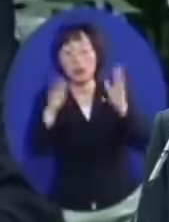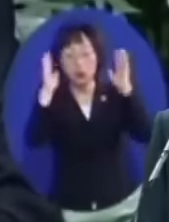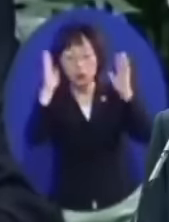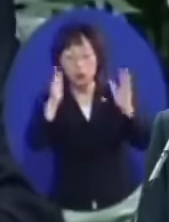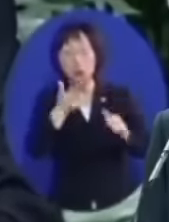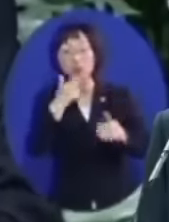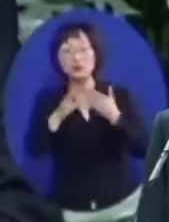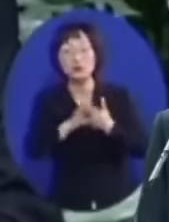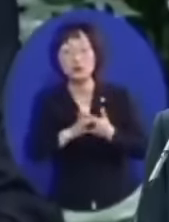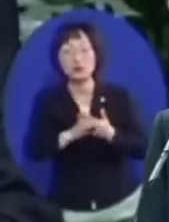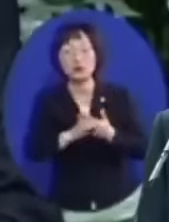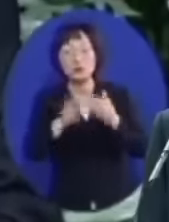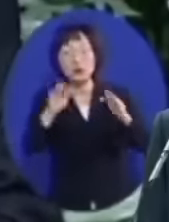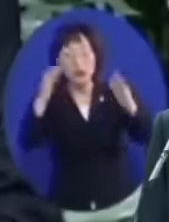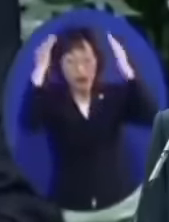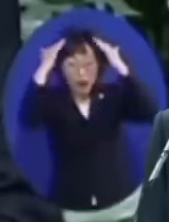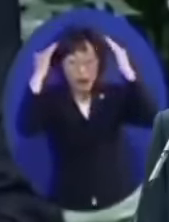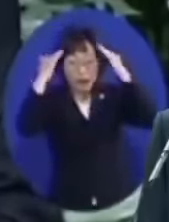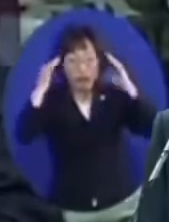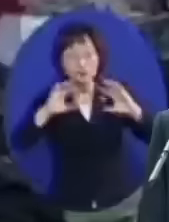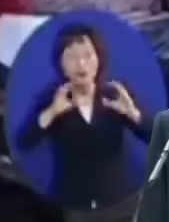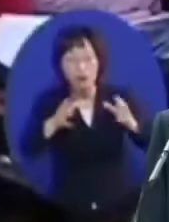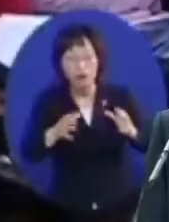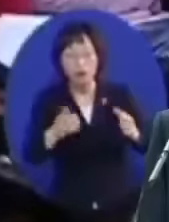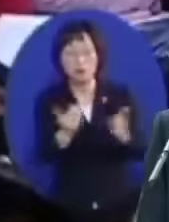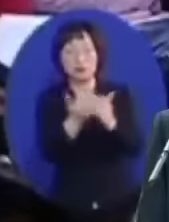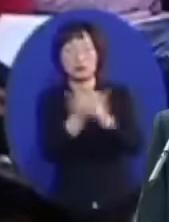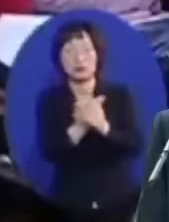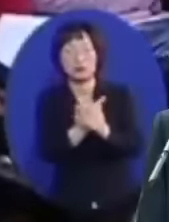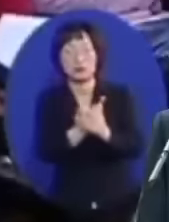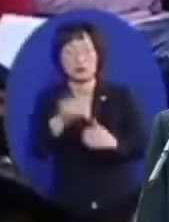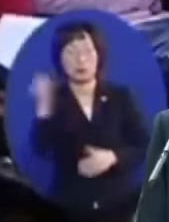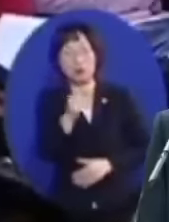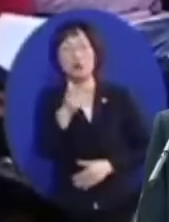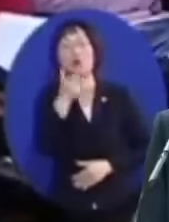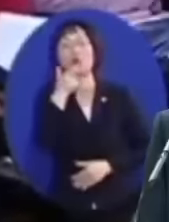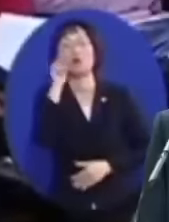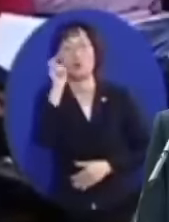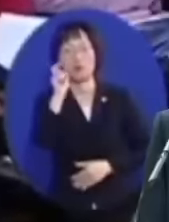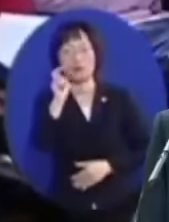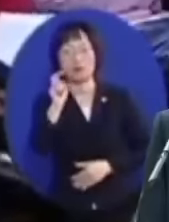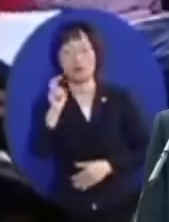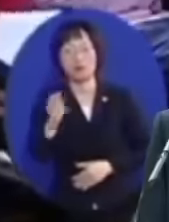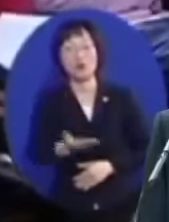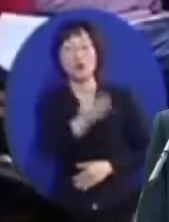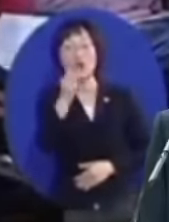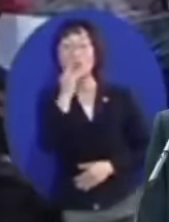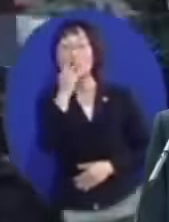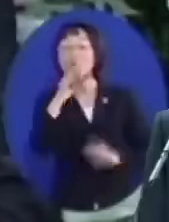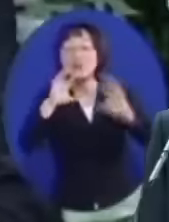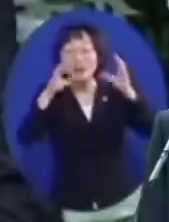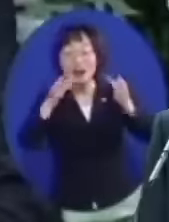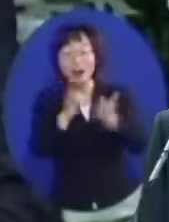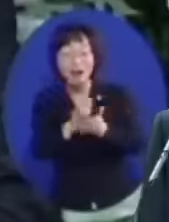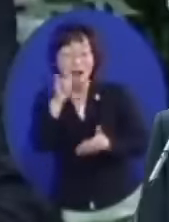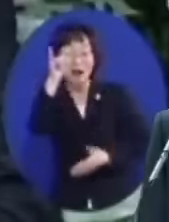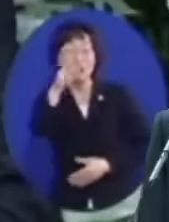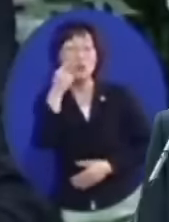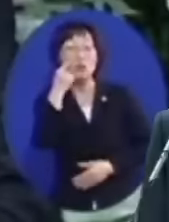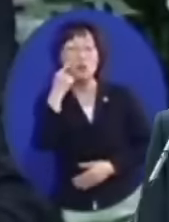한국이 오늘날 이런 급속한 발전을 하지 않았을 것입니다. 여러분 빌립빈에 가보십시오. 빌립빈은